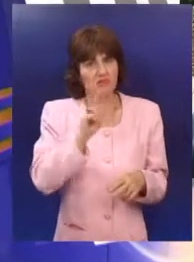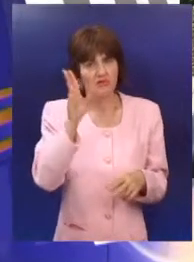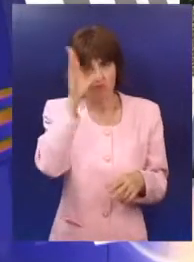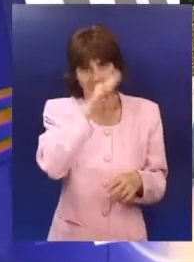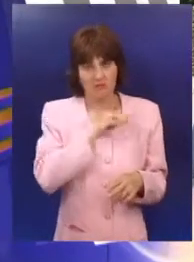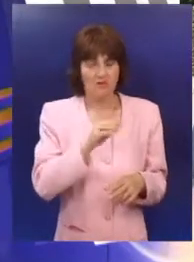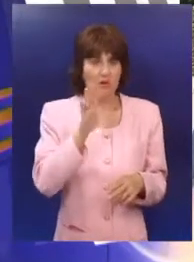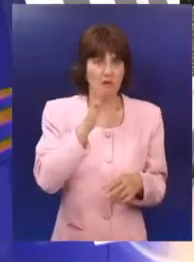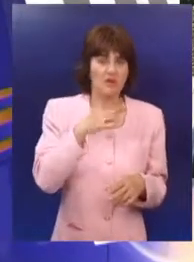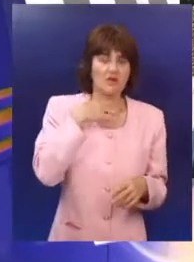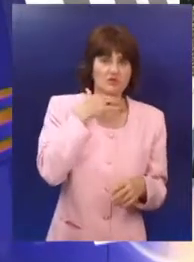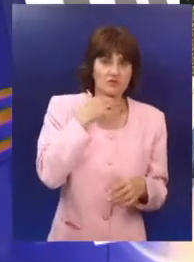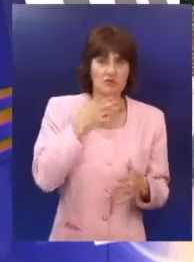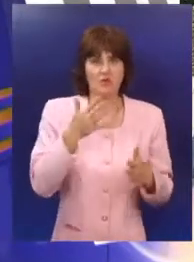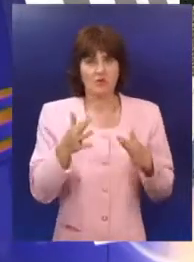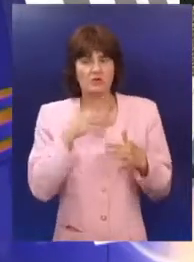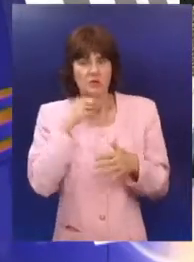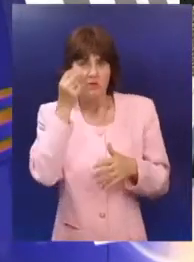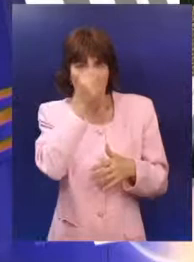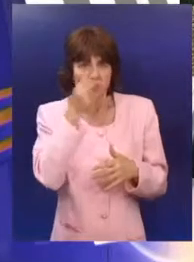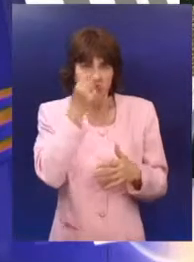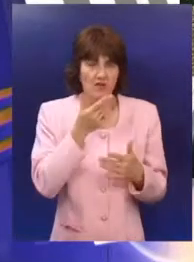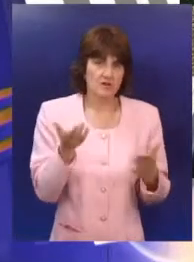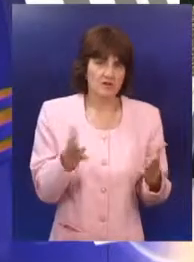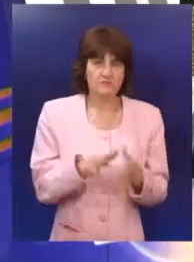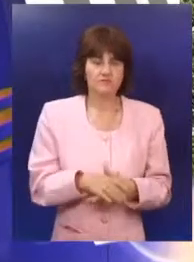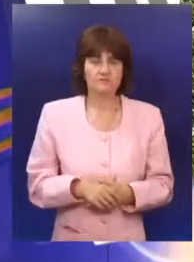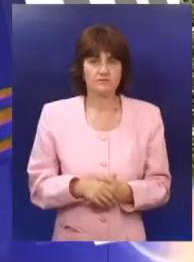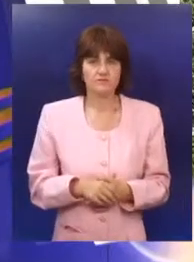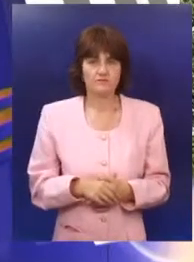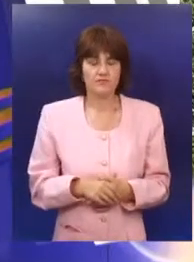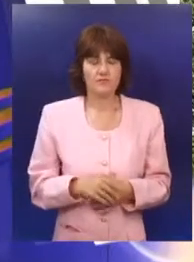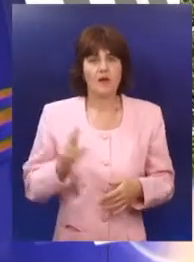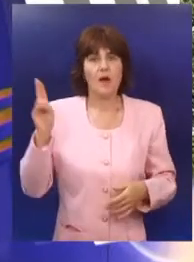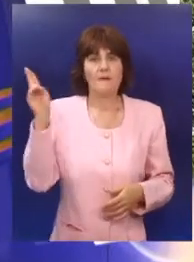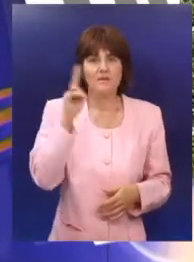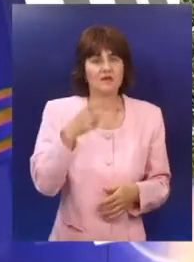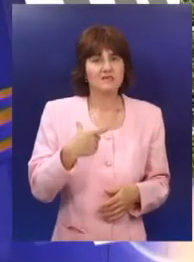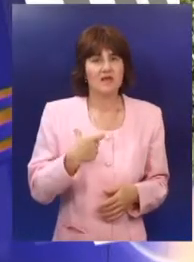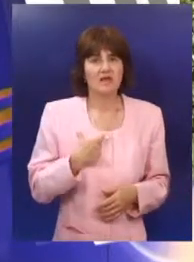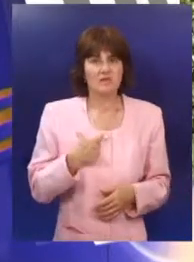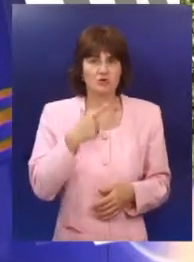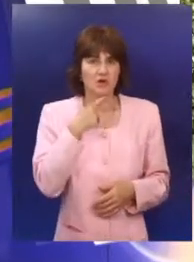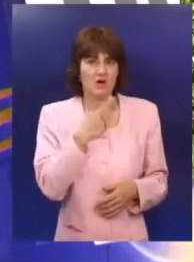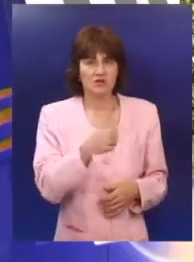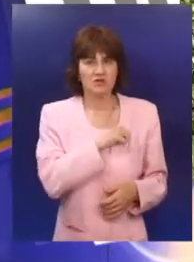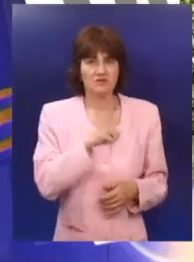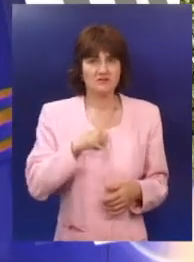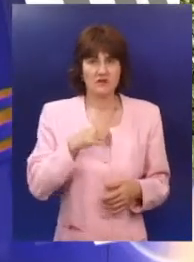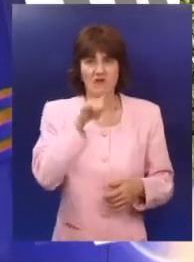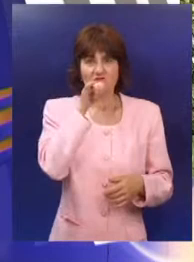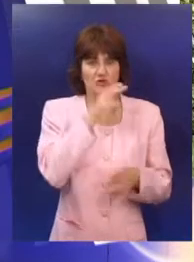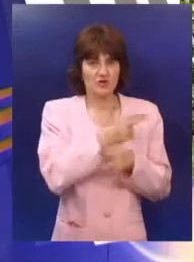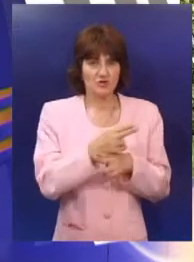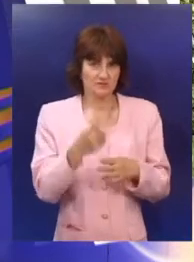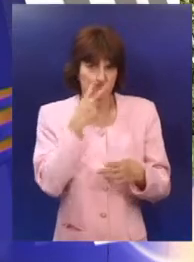spavanja, petak na subotu, subota na nedelju i to je to. Palić jedino ne može da se pohvali sa samom vodom